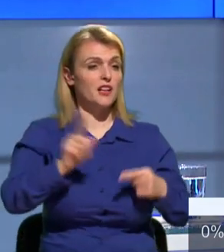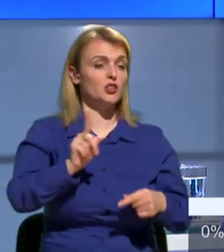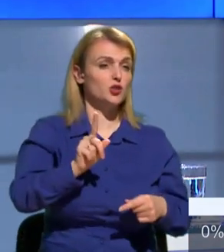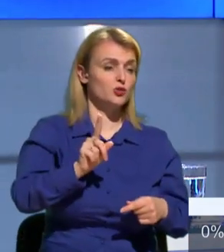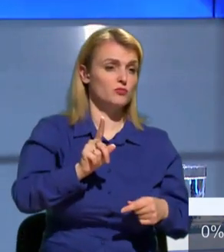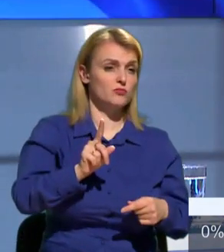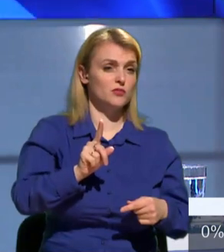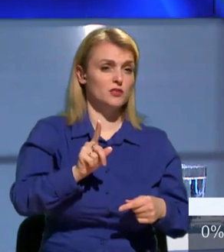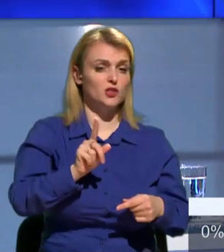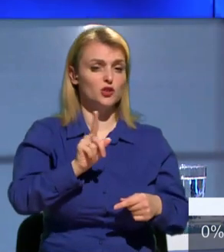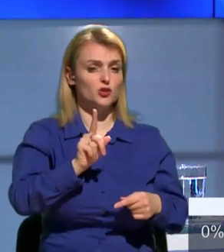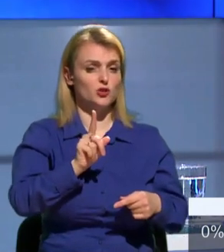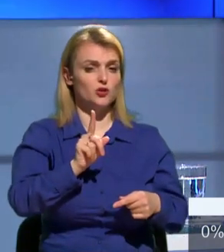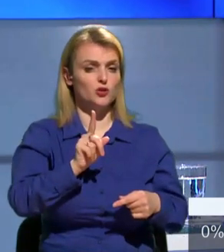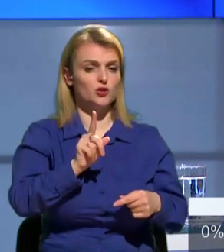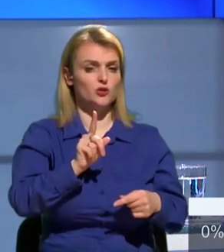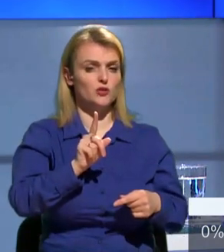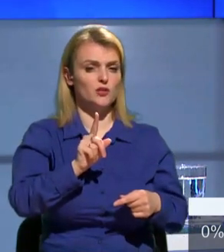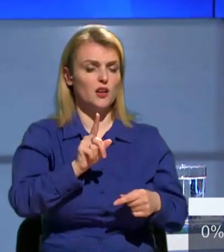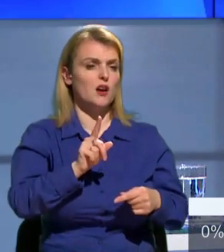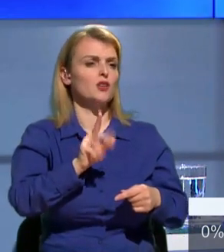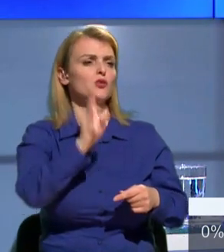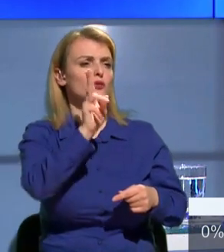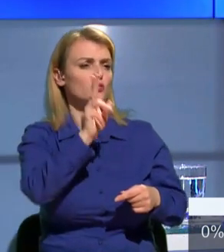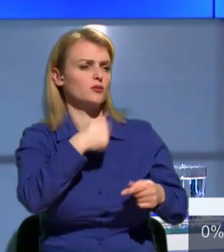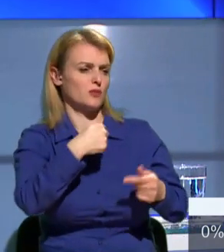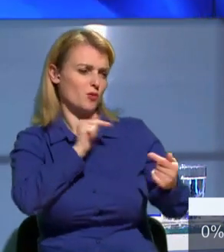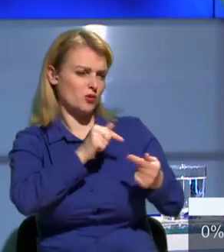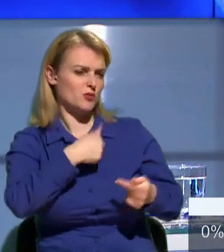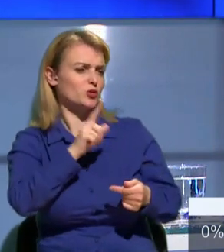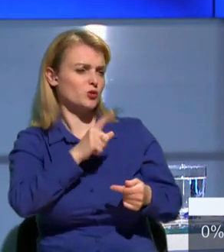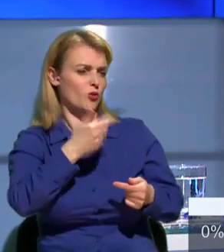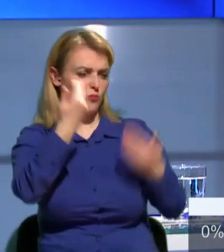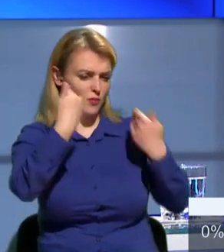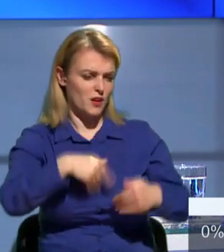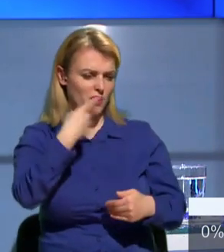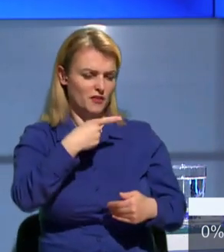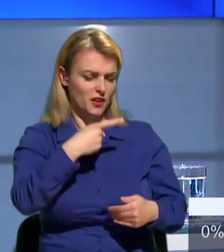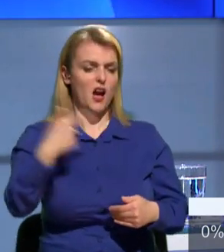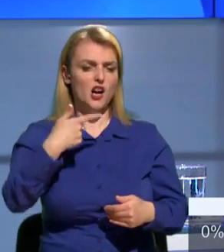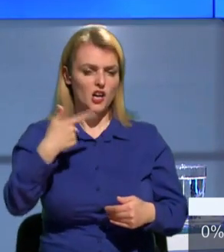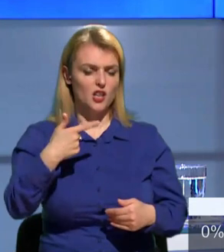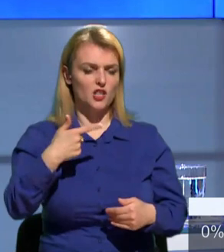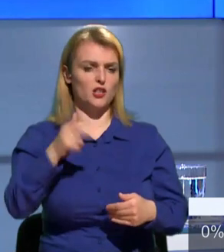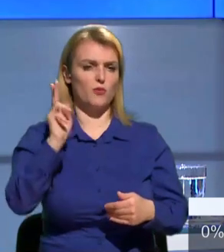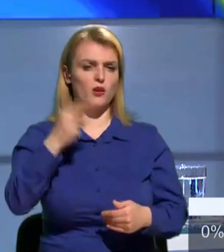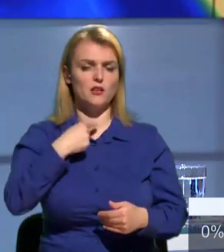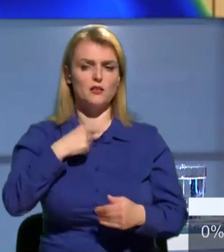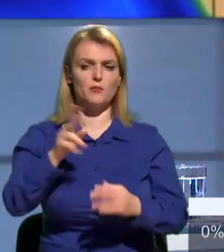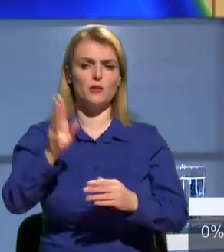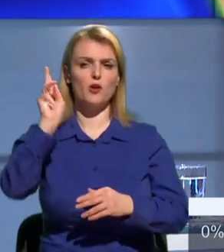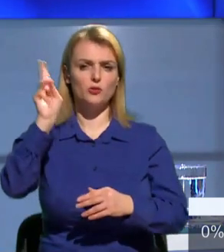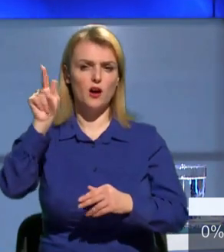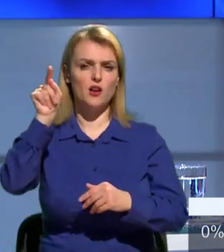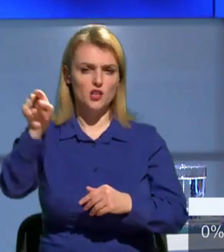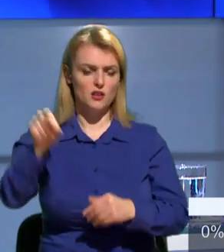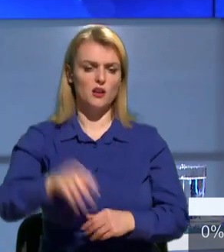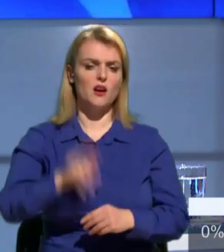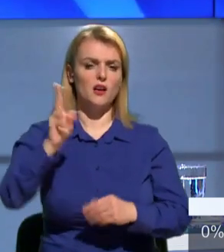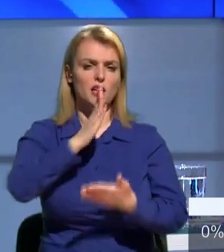și mesajele pe care le dă un concurent electoral sau altul, cetățenii Republicii Moldova vor vota pentru acel candidat care